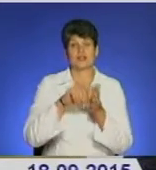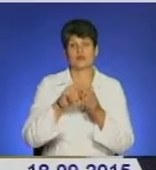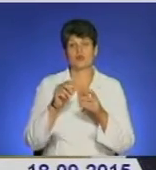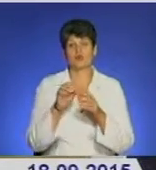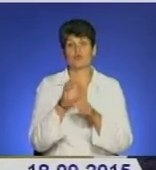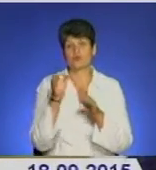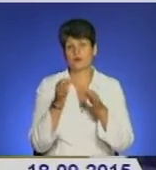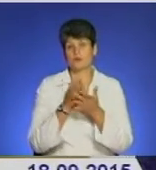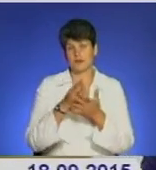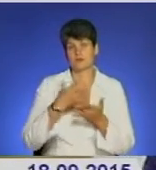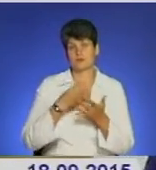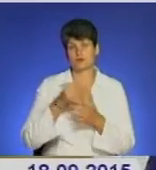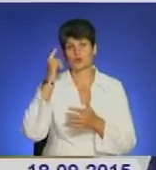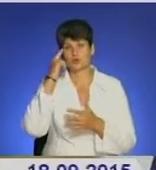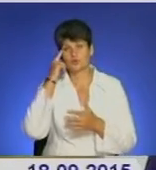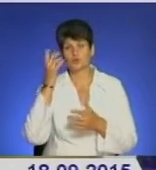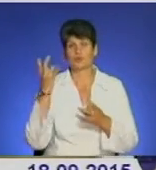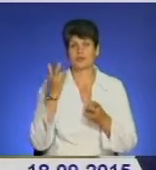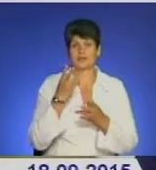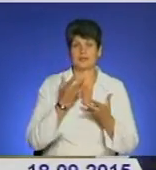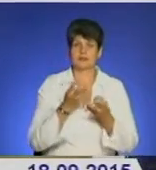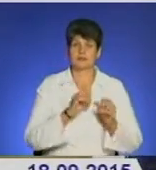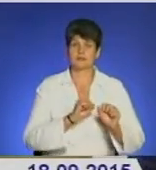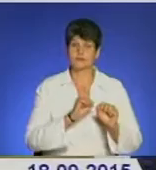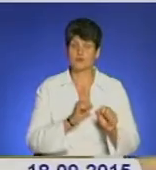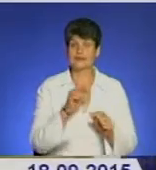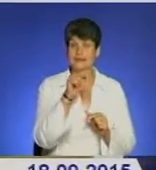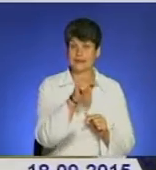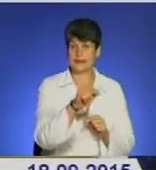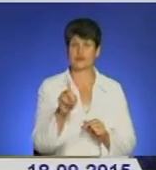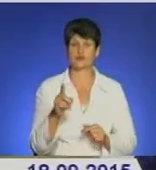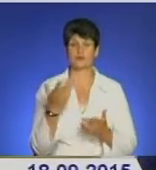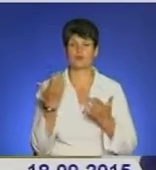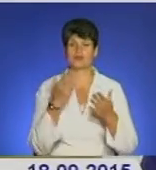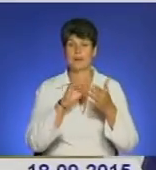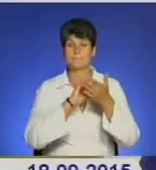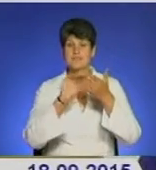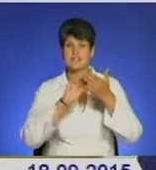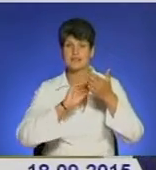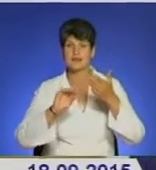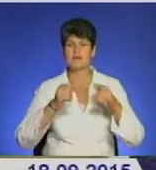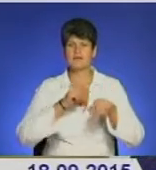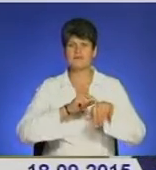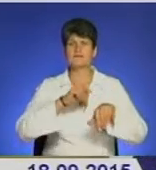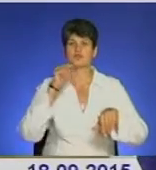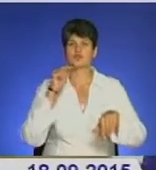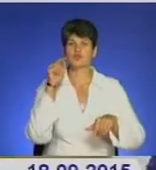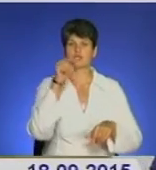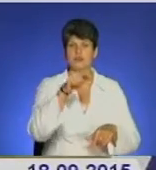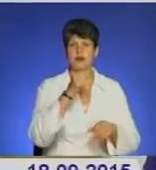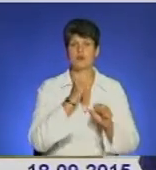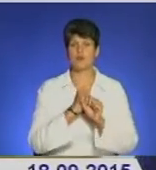треба інколи вміти і відстояти те, що ти прочитав між рядками, відчув, що та робота